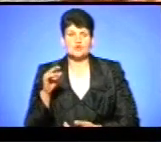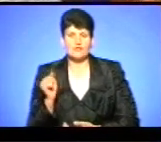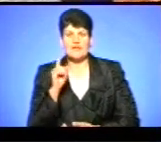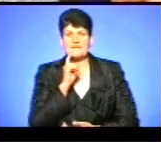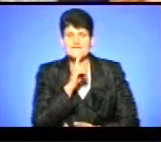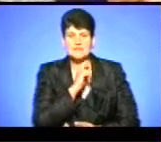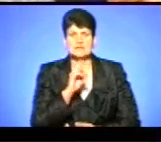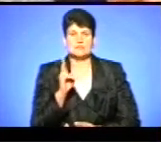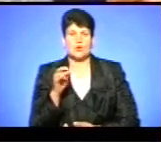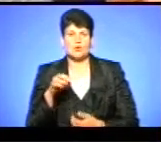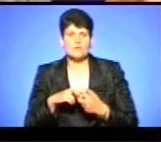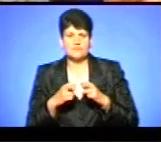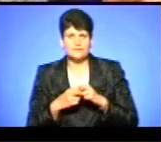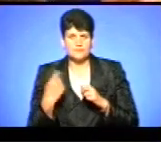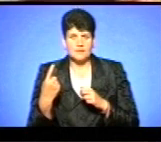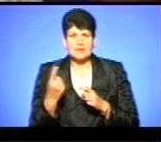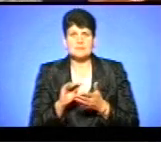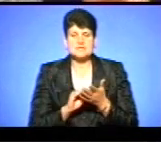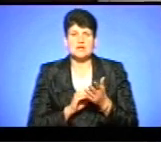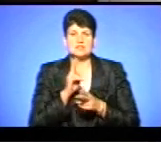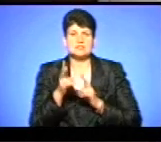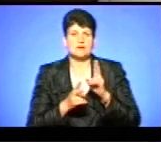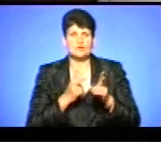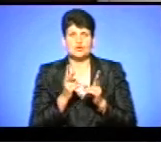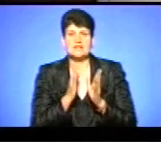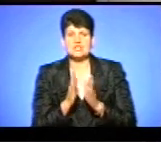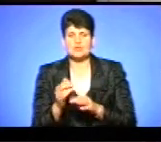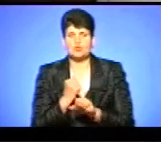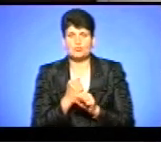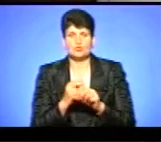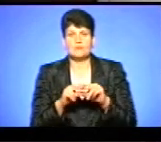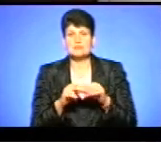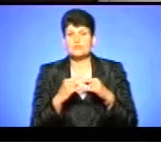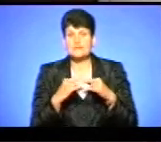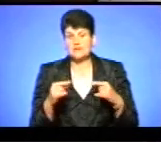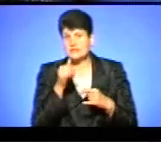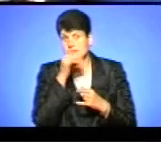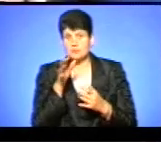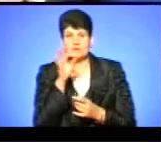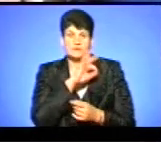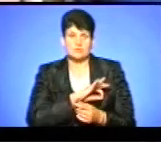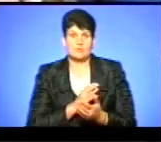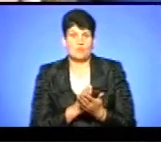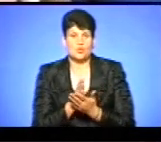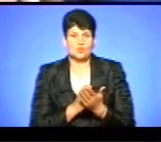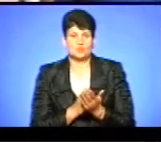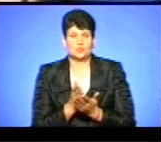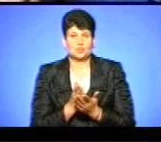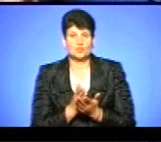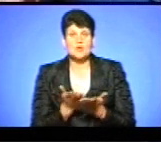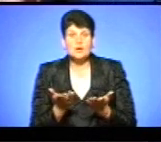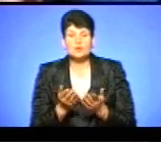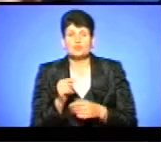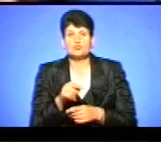усього 17 осіб написали скаргу до міськради щодо режиму роботи паспортного столу. Вони не змогли скористатися послугами служби, бо